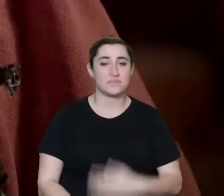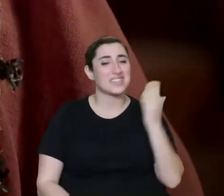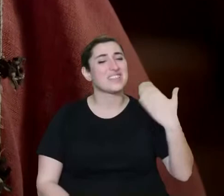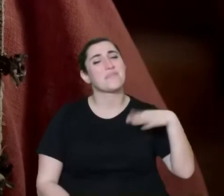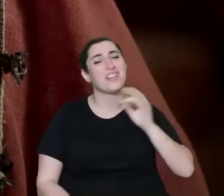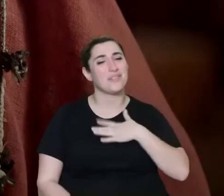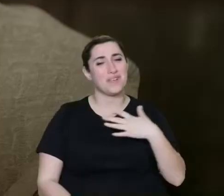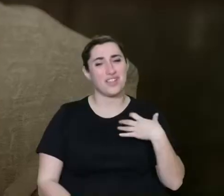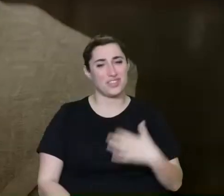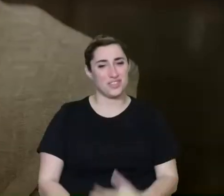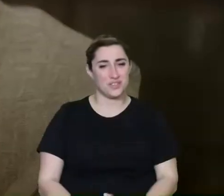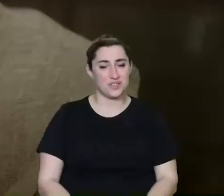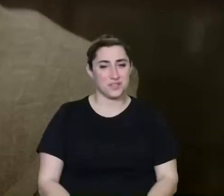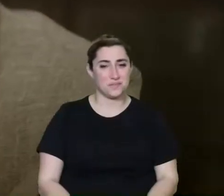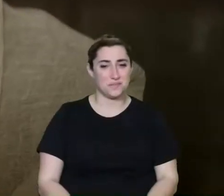Gitmesek anacığım.